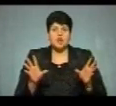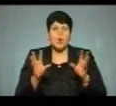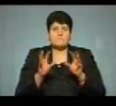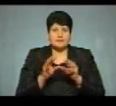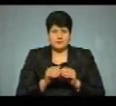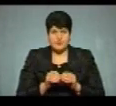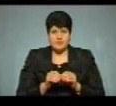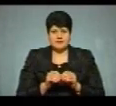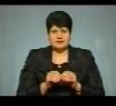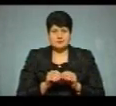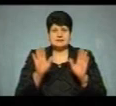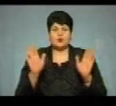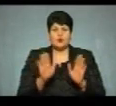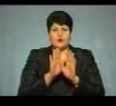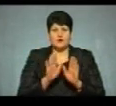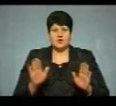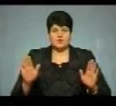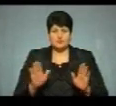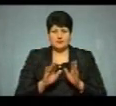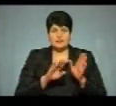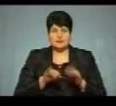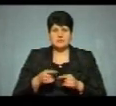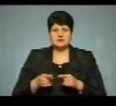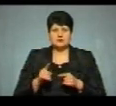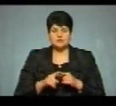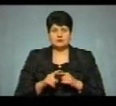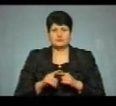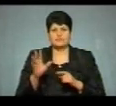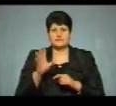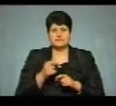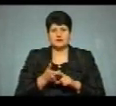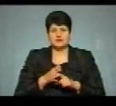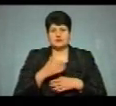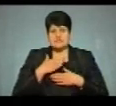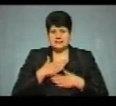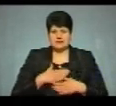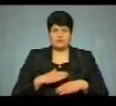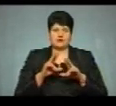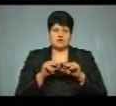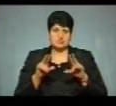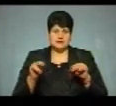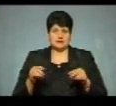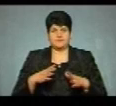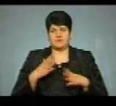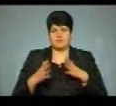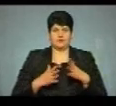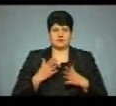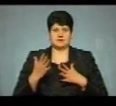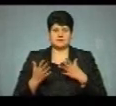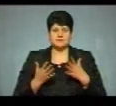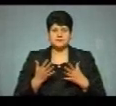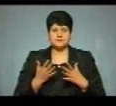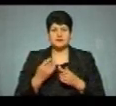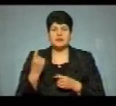об'єднатися, заколядували дуже гарно після того. Всі дуже задоволені, щасливі, емоційно.